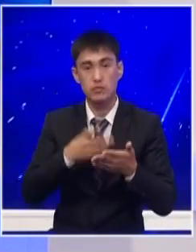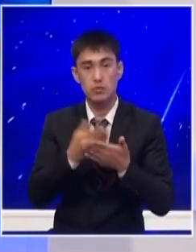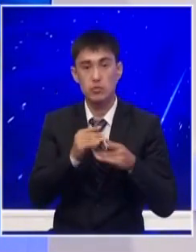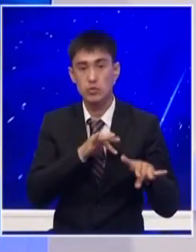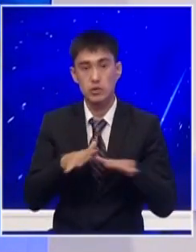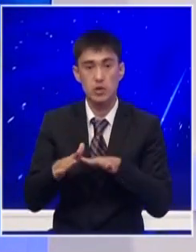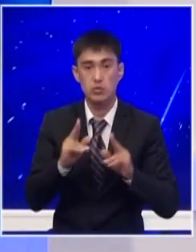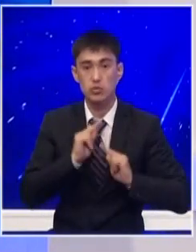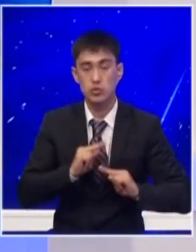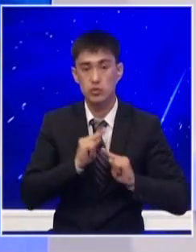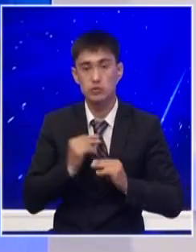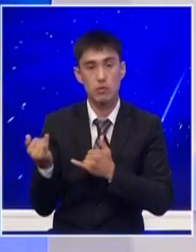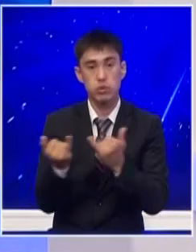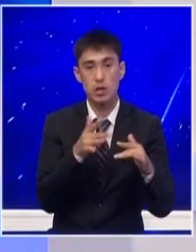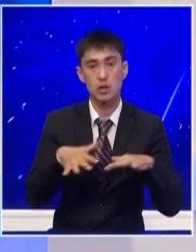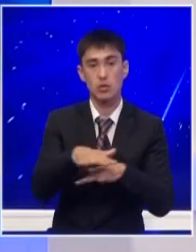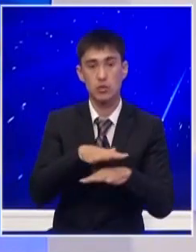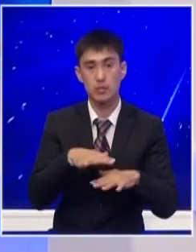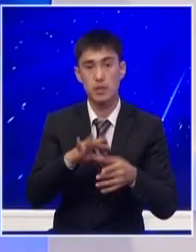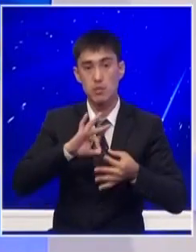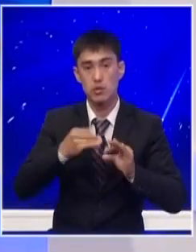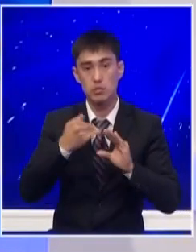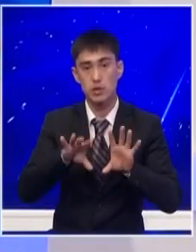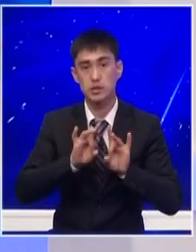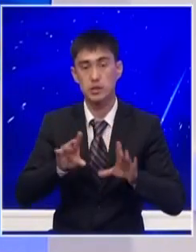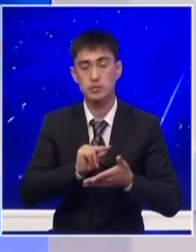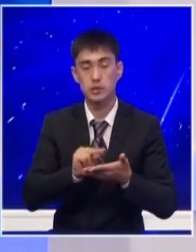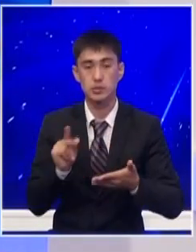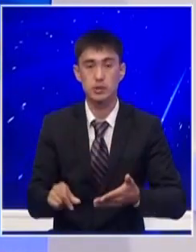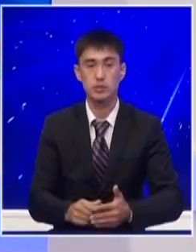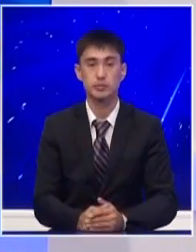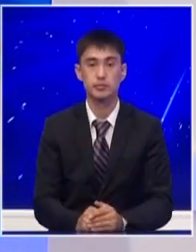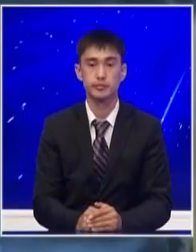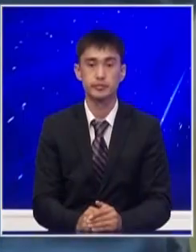делу трудится во благо народа. Подробнее в сюжете корреспондента.